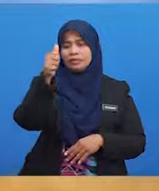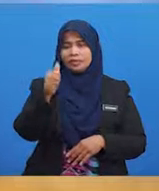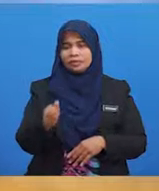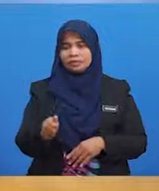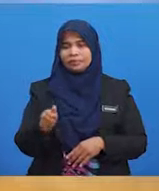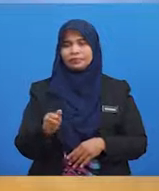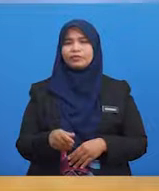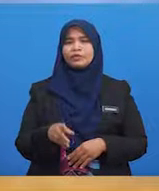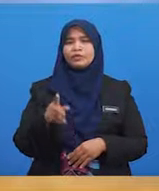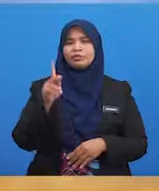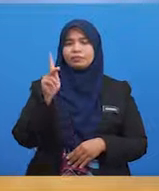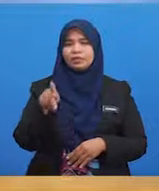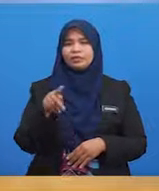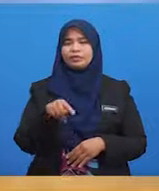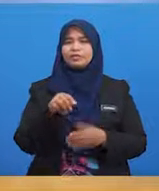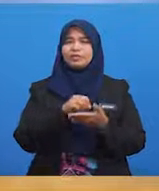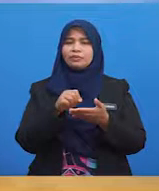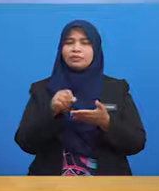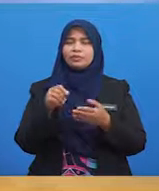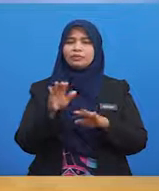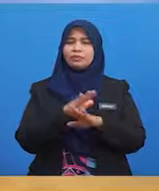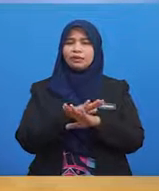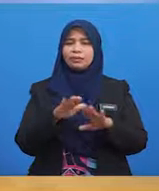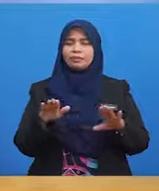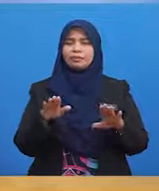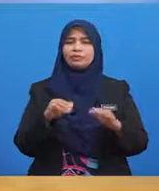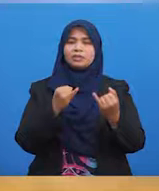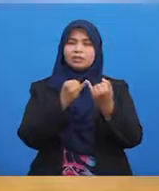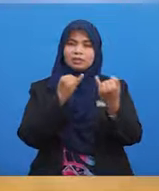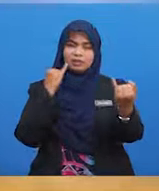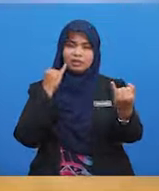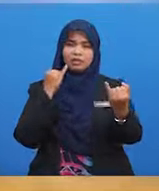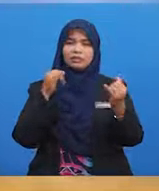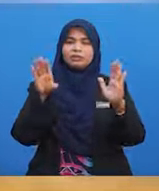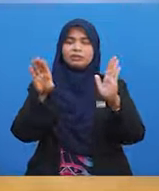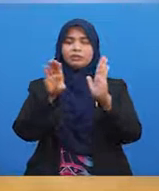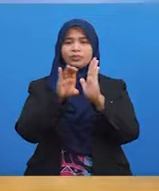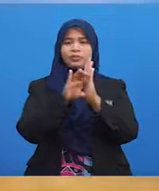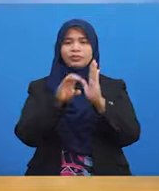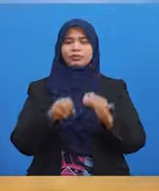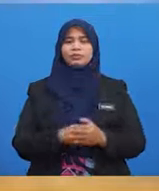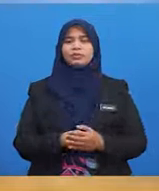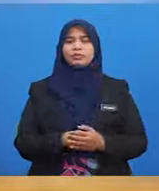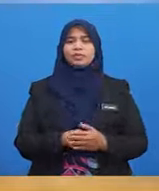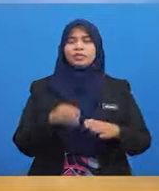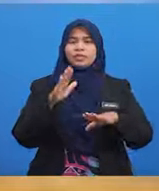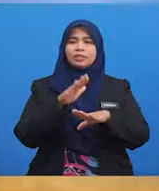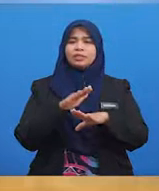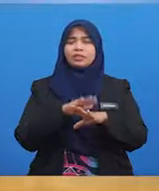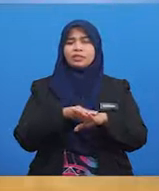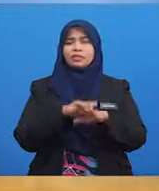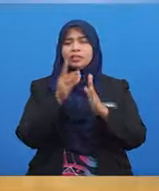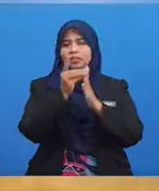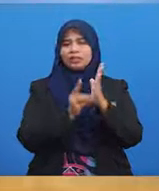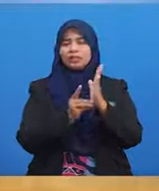perlu ditulis tanpa jarak. Contohnya, di